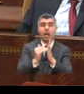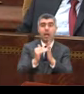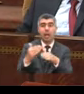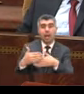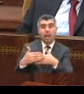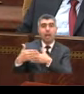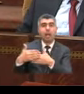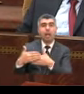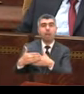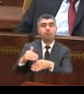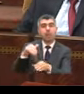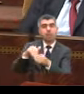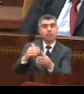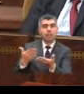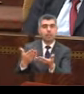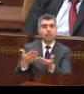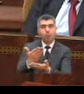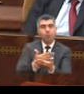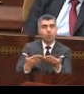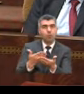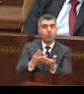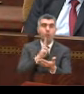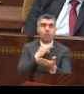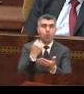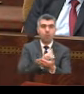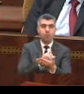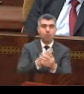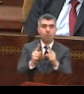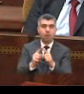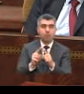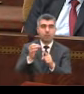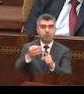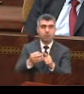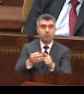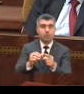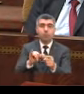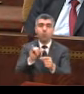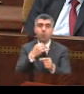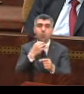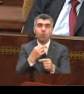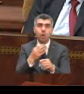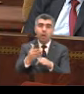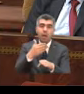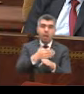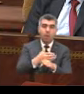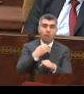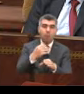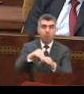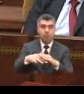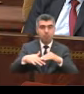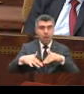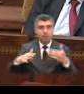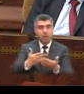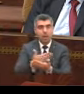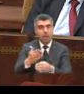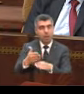في نهاية الولاية، المفروض الحكومة تسكن هنا في البرلمان، لأن خاصها تقدم الحساب قبل ما تقدموا للبرلمانيين والبرلمانيات،